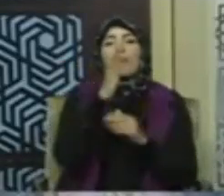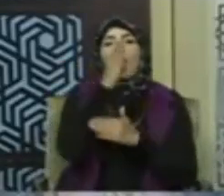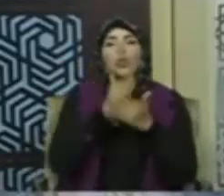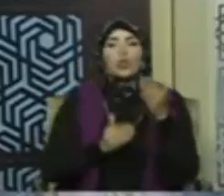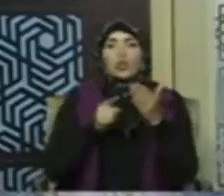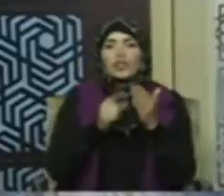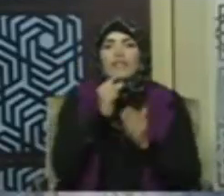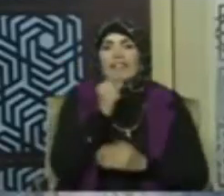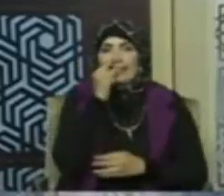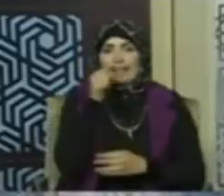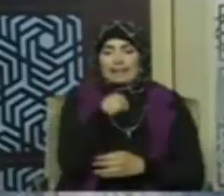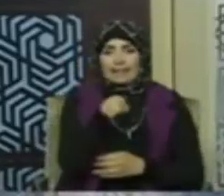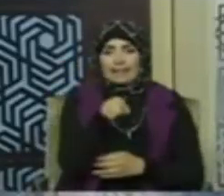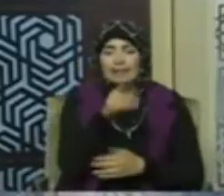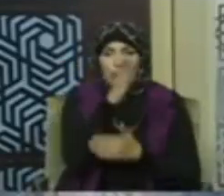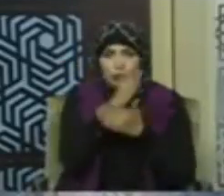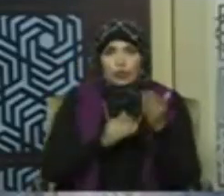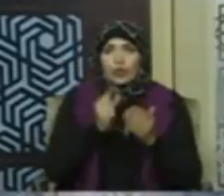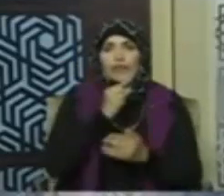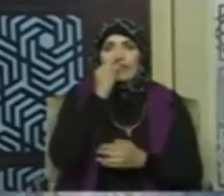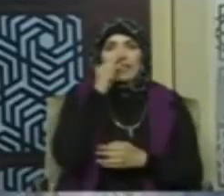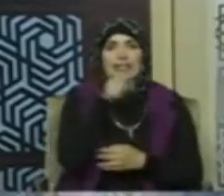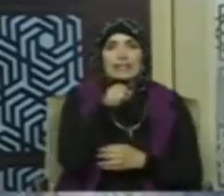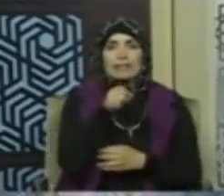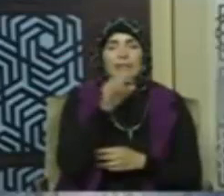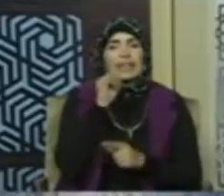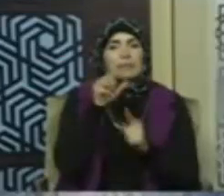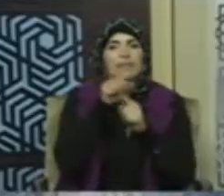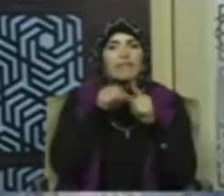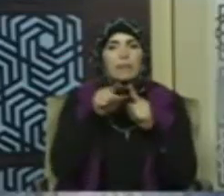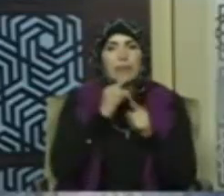الطهارة والنظافة نصف الدين،